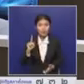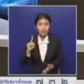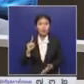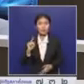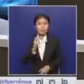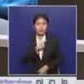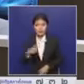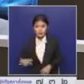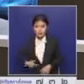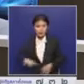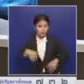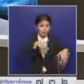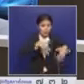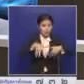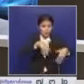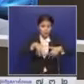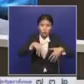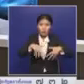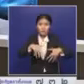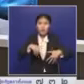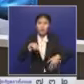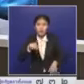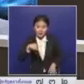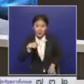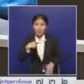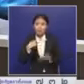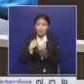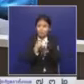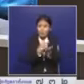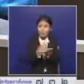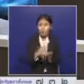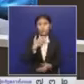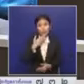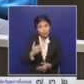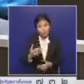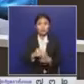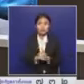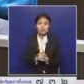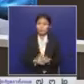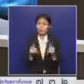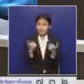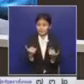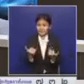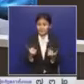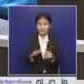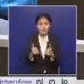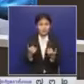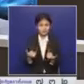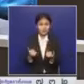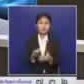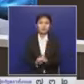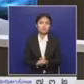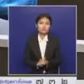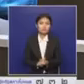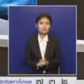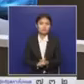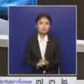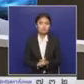ชาวไทยดังนั้นนะครับวันนี้ผมเลยบอกว่าสิ่งที่สมาชิกรัฐสภา